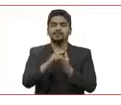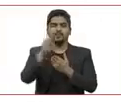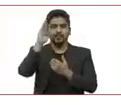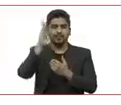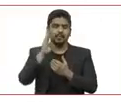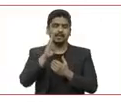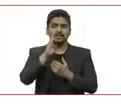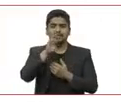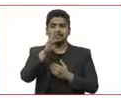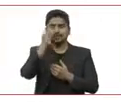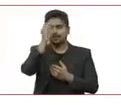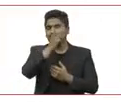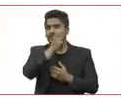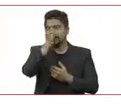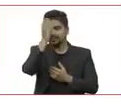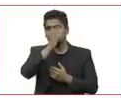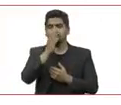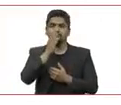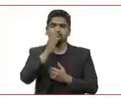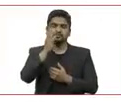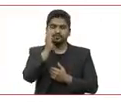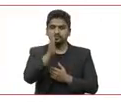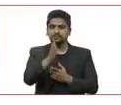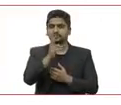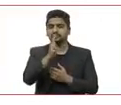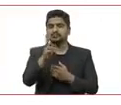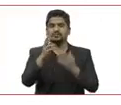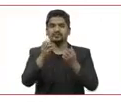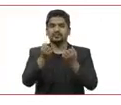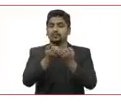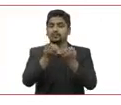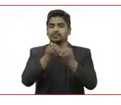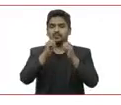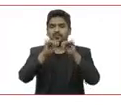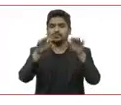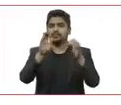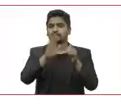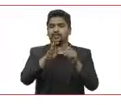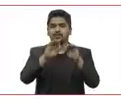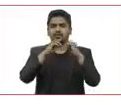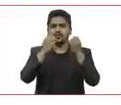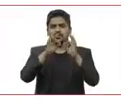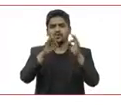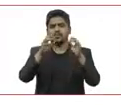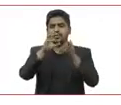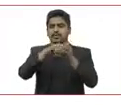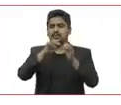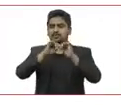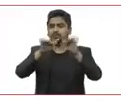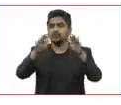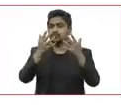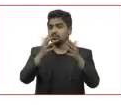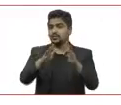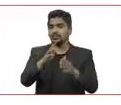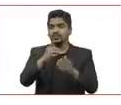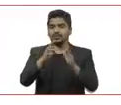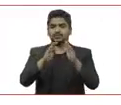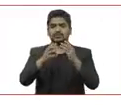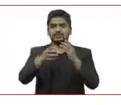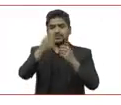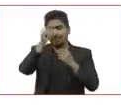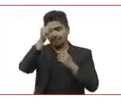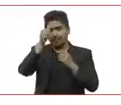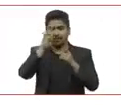ब्राजिलियन भेरिएन्टले र साउथ अफ्रिकामा साउथ अफ्रिकन भेरिएन्टले, यी भेरिएन्टहरू संसारका विभिन्न भागहरूमा फैलिसकेका छन् र हाम्रो मित्रराष्ट्र